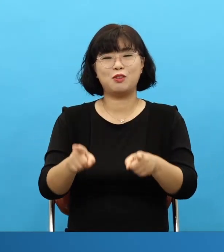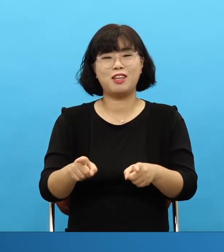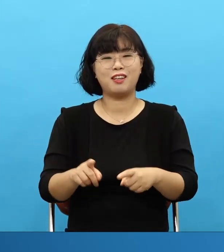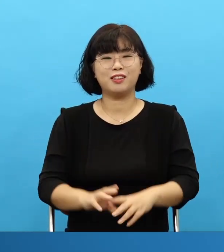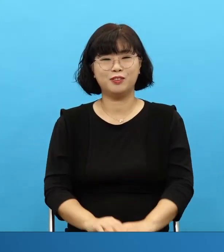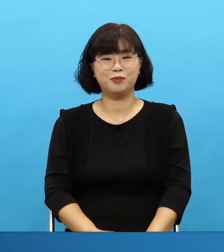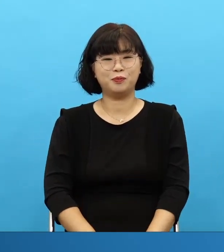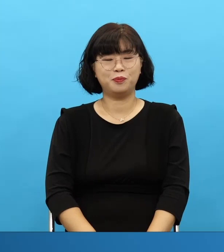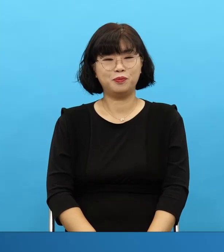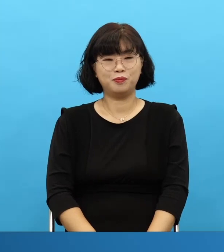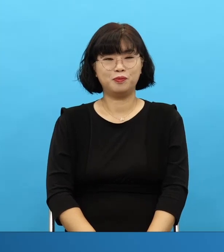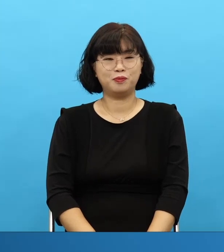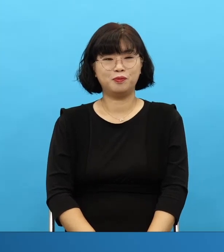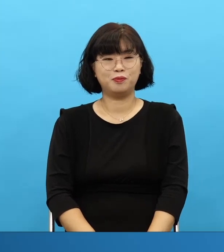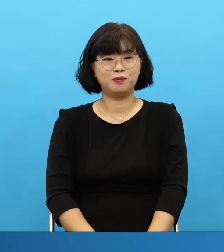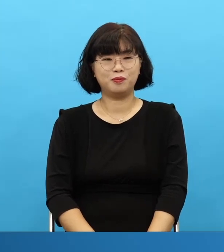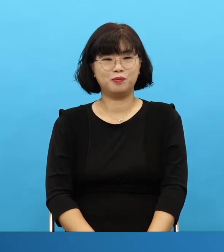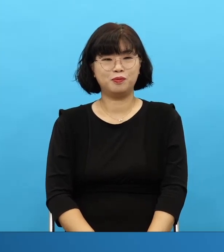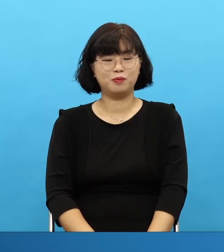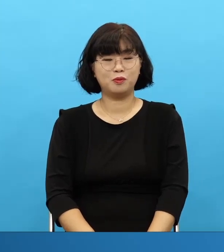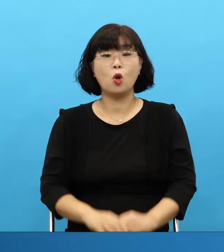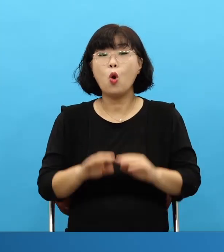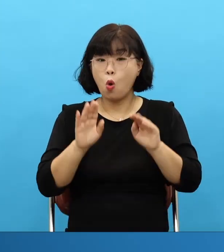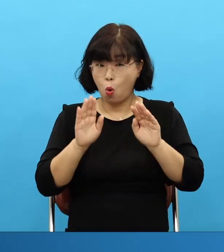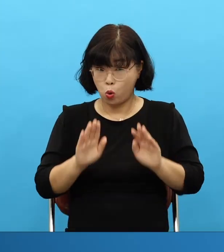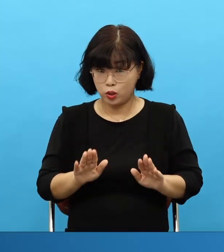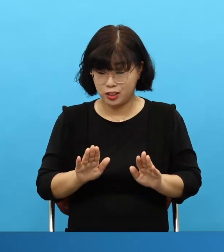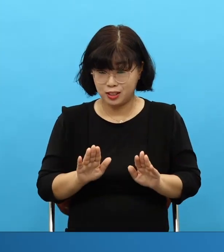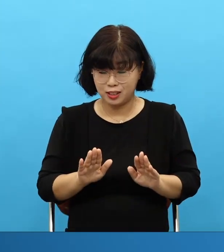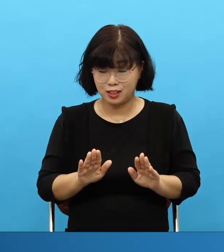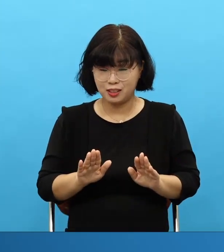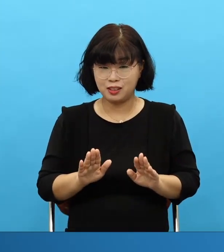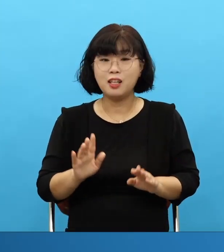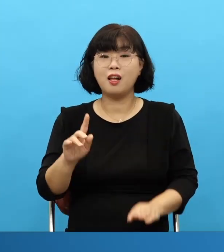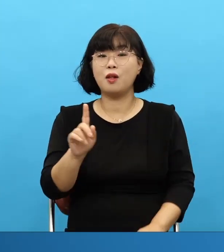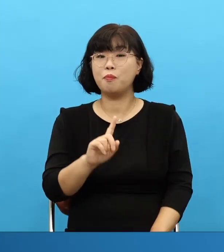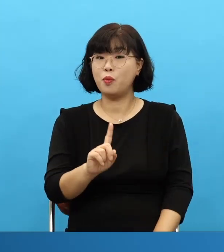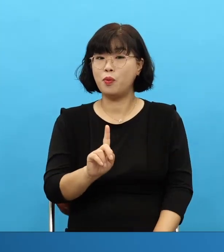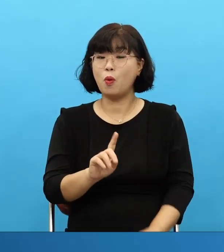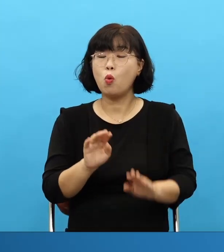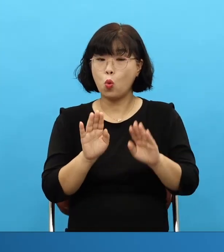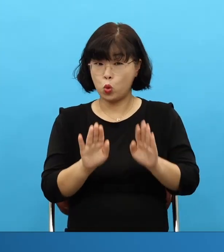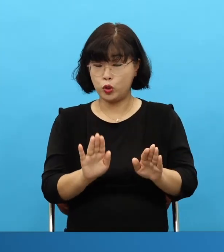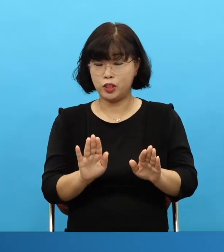the throne. 사실은 우리의 오늘은